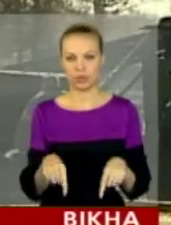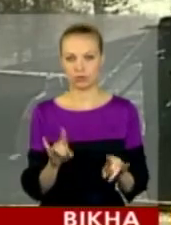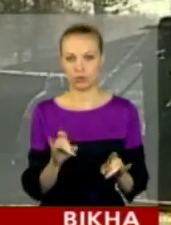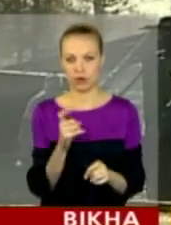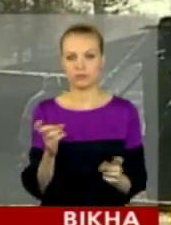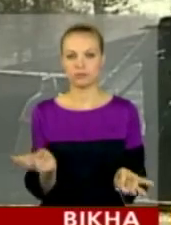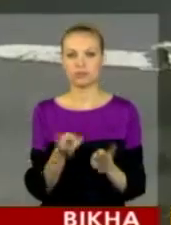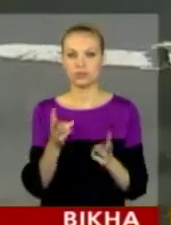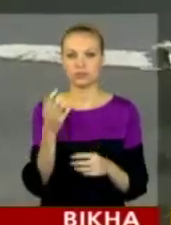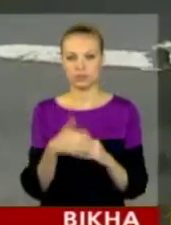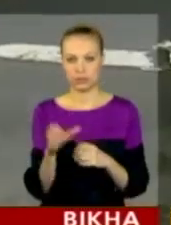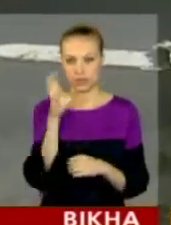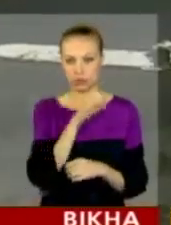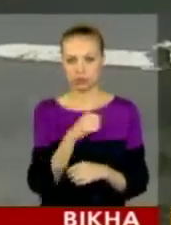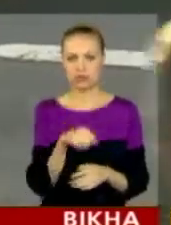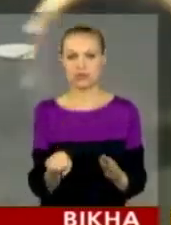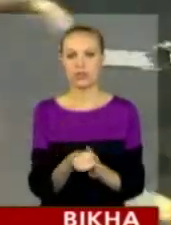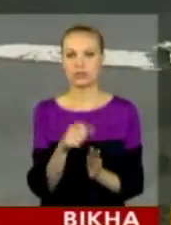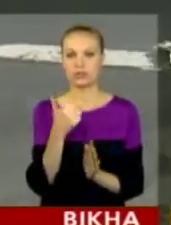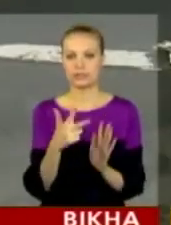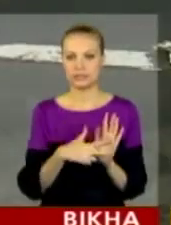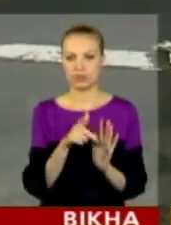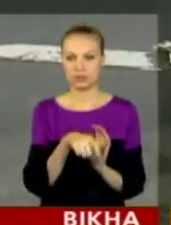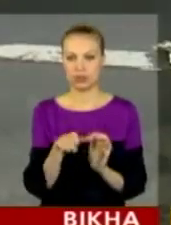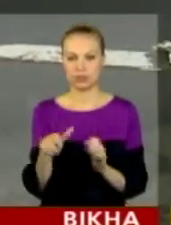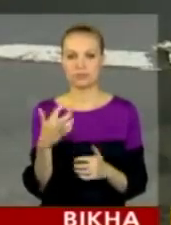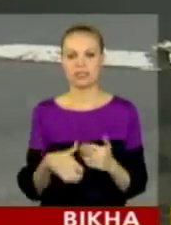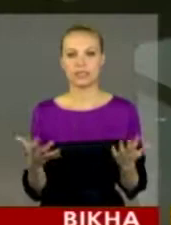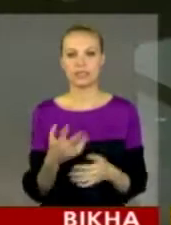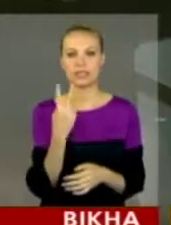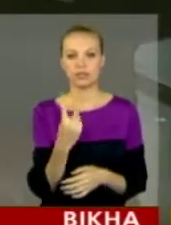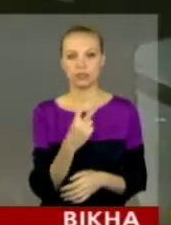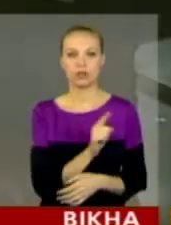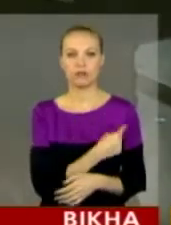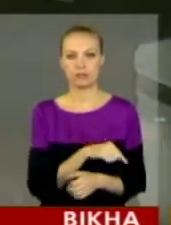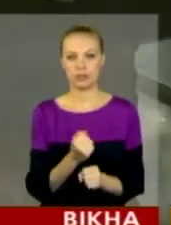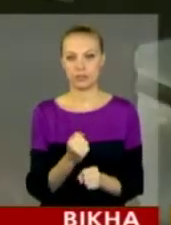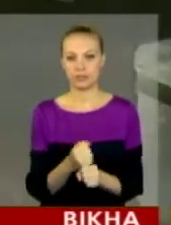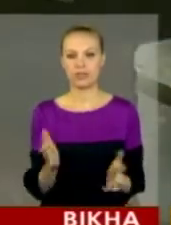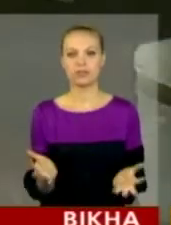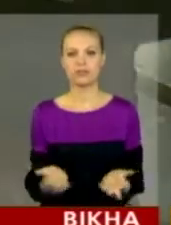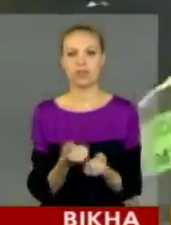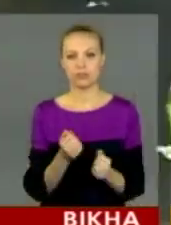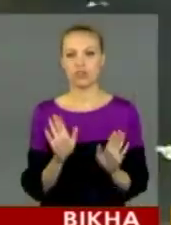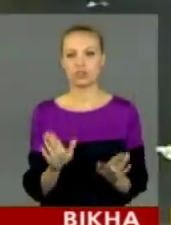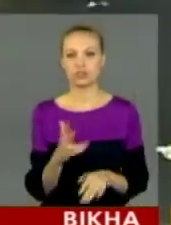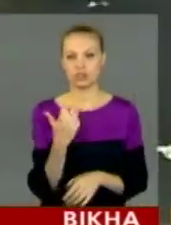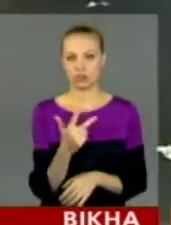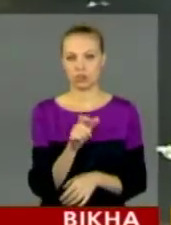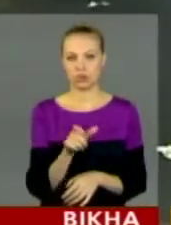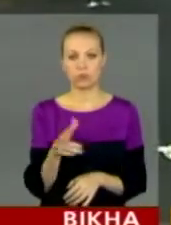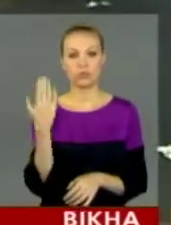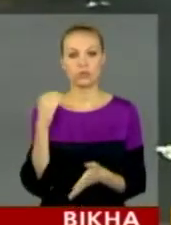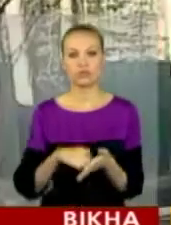разу, спалахнула посеред ночі. Загинуло 38 осіб, серед яких двоє медпрацівників. Урятувалося лише троє.